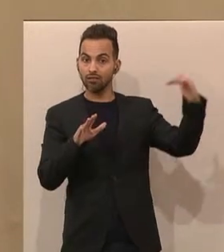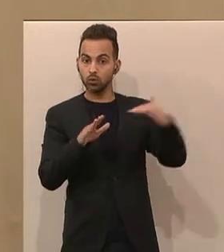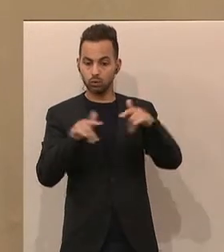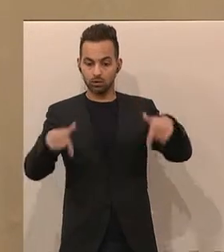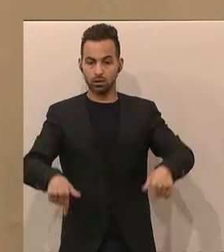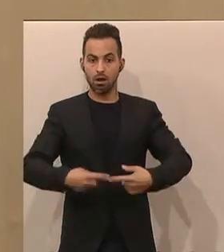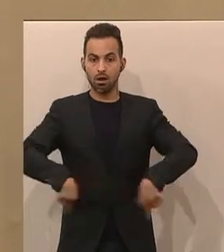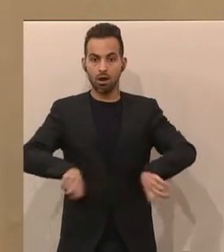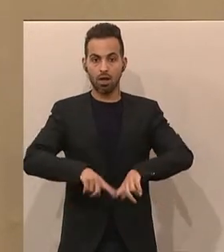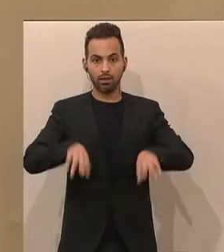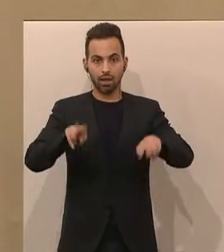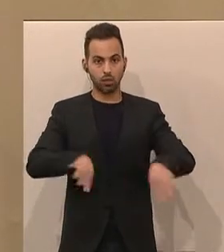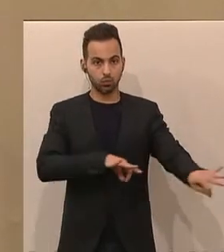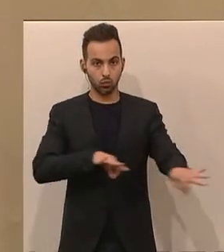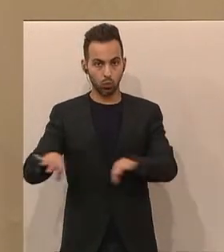heimische Rechtsordnung